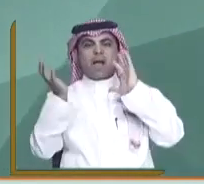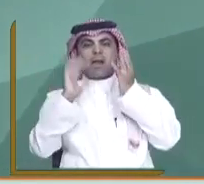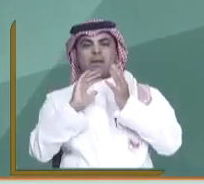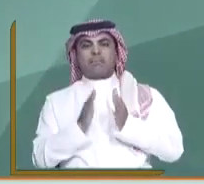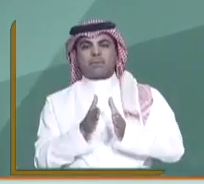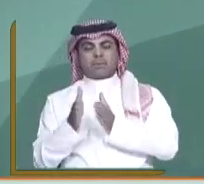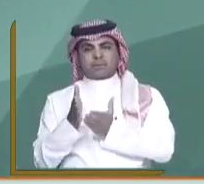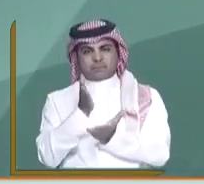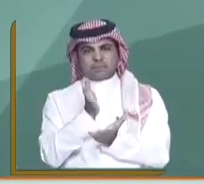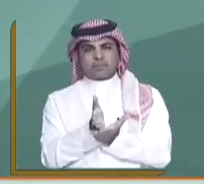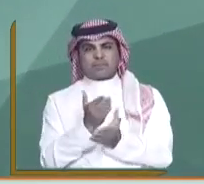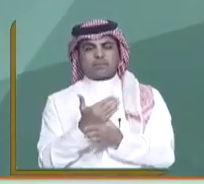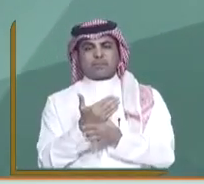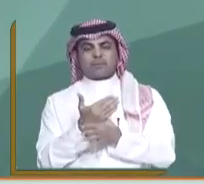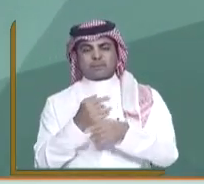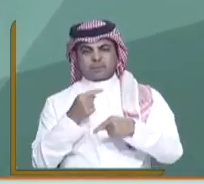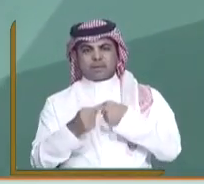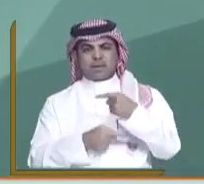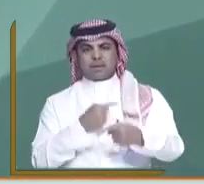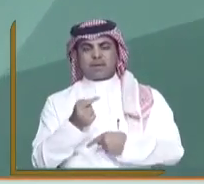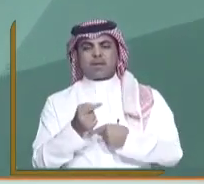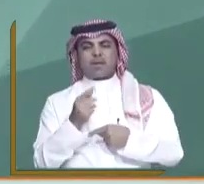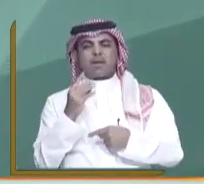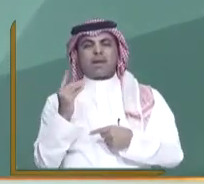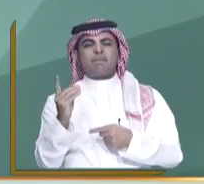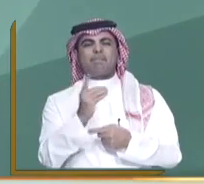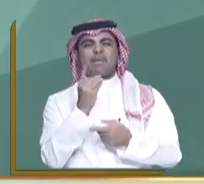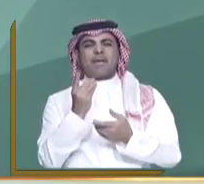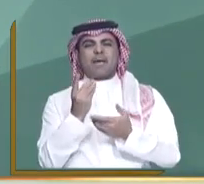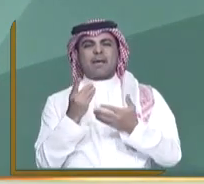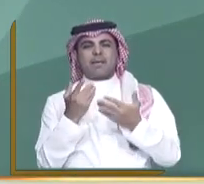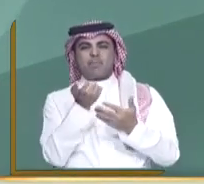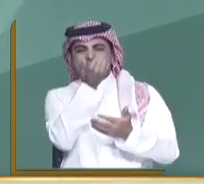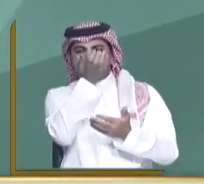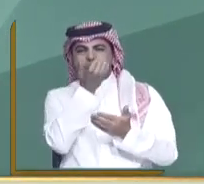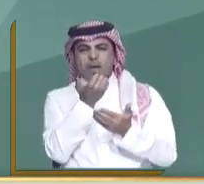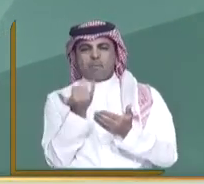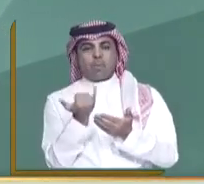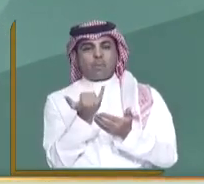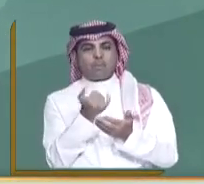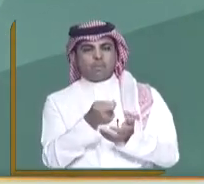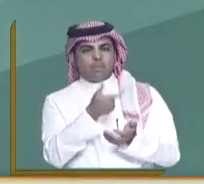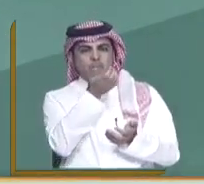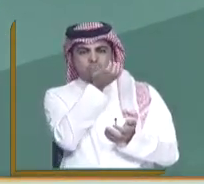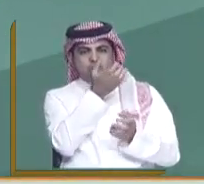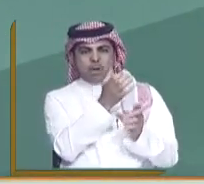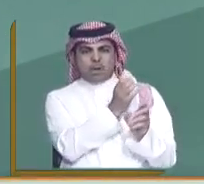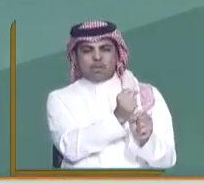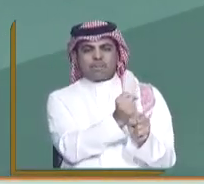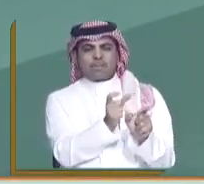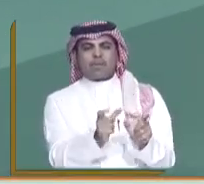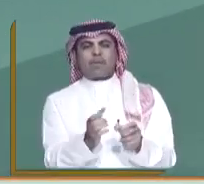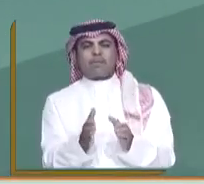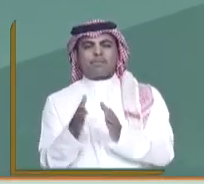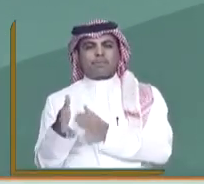والتزامها بقضايا الاستدامه البيئيه ومساهمتها في وضع قضايا المياه على راس الاجنده الدوليه كما